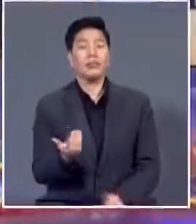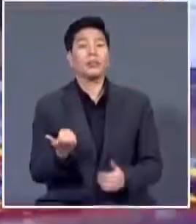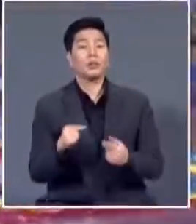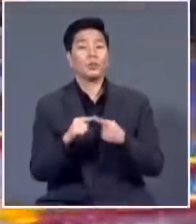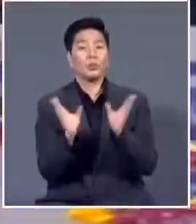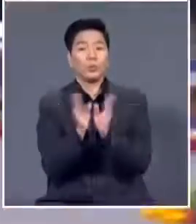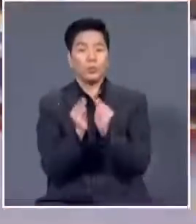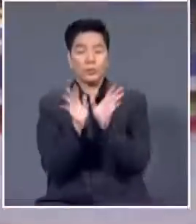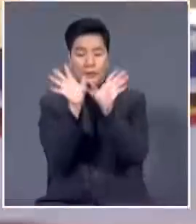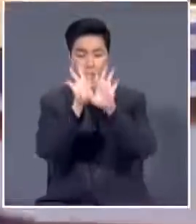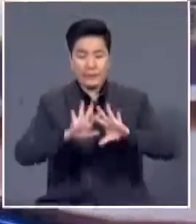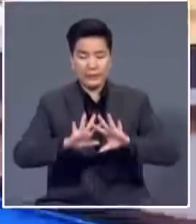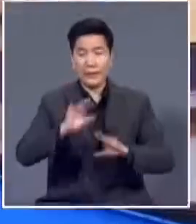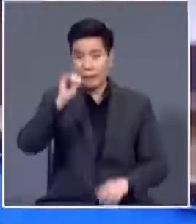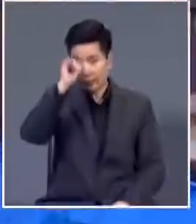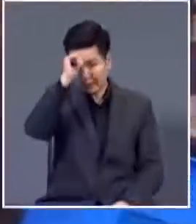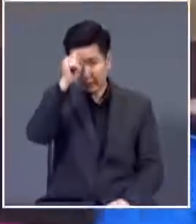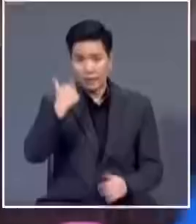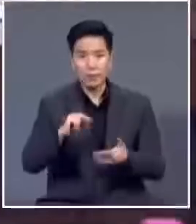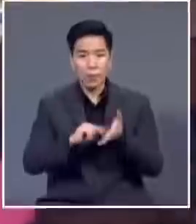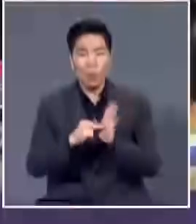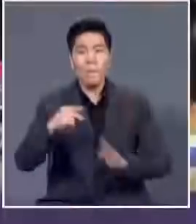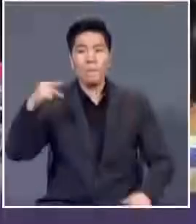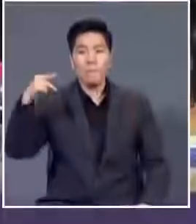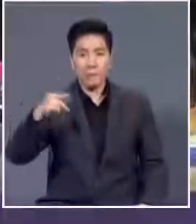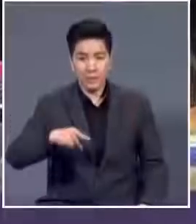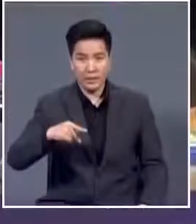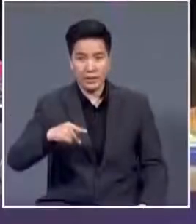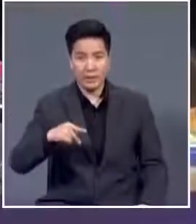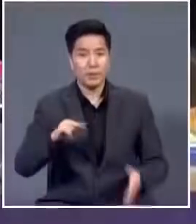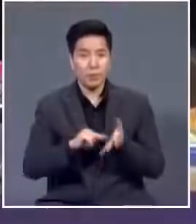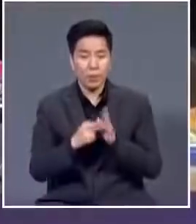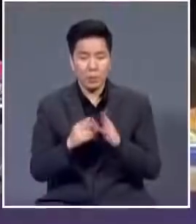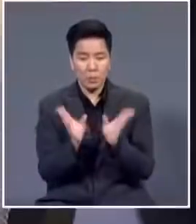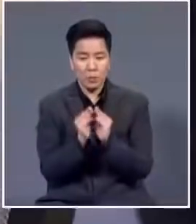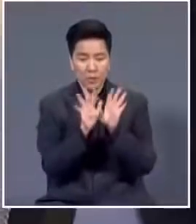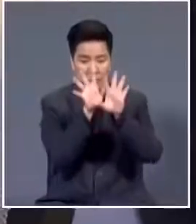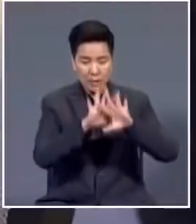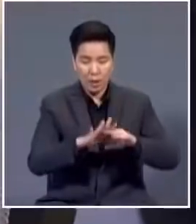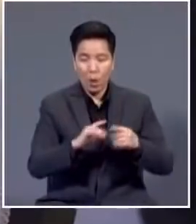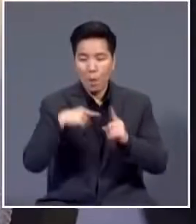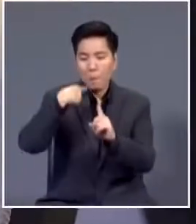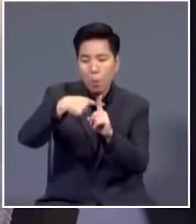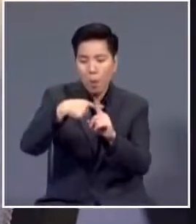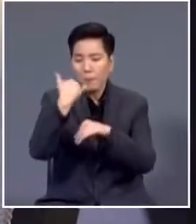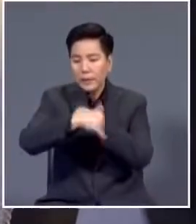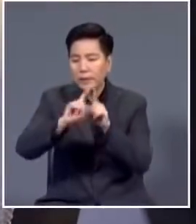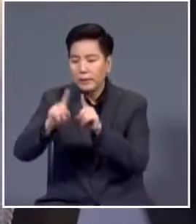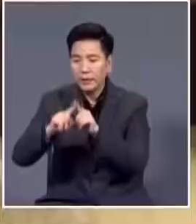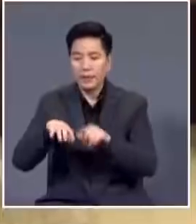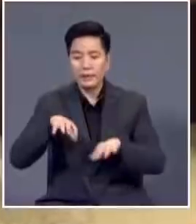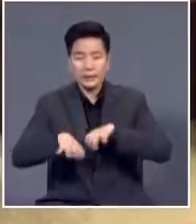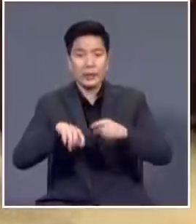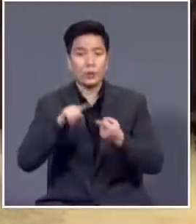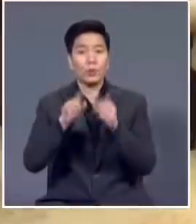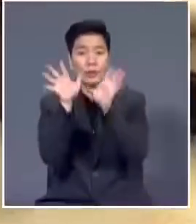ประชุมสุดยอดอาเซียนอินเดียครั้งนี้เราถือว่ามีความพิเศษเพราะปกติประชุมสุดยอดอาเซียนกับประเทศคู่เจรจามักจะจัดในภูมิภาคอาเ